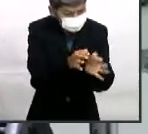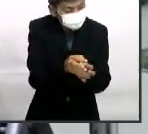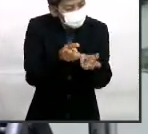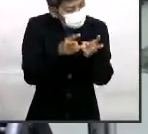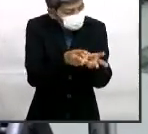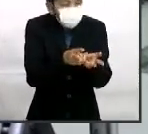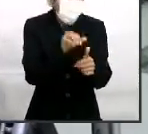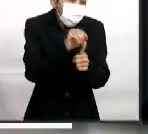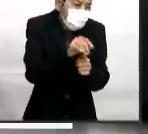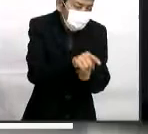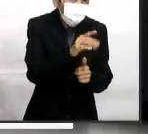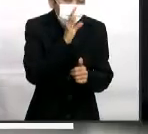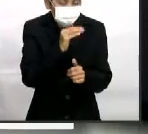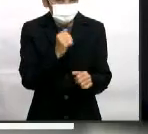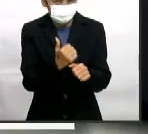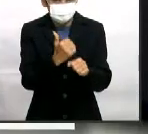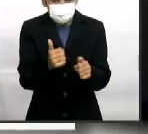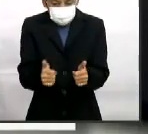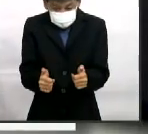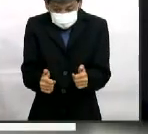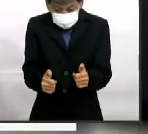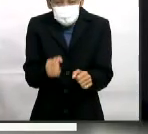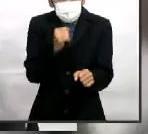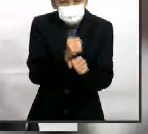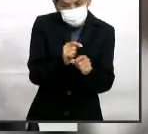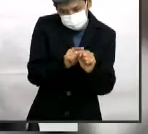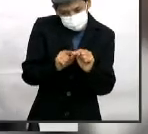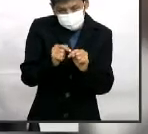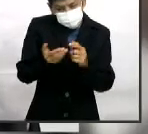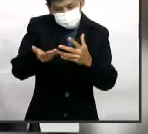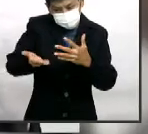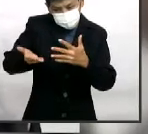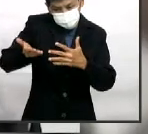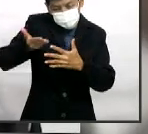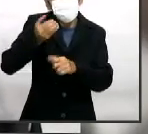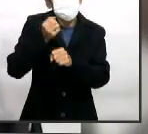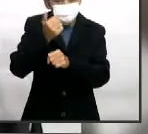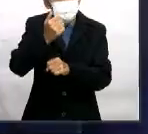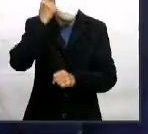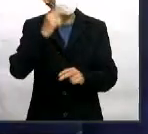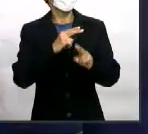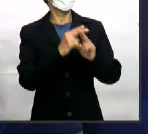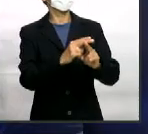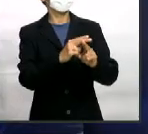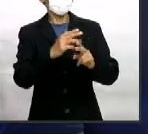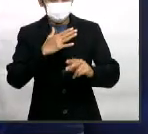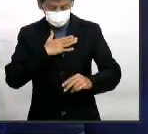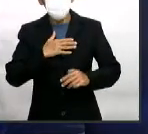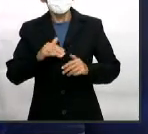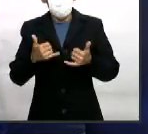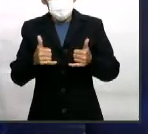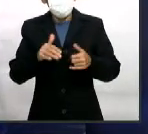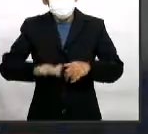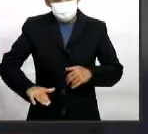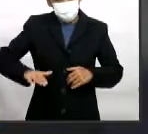างให้เขาว่าในจุดสูงสุดของการเล่นเกมเนี่ยเขาสามารถที่จะไปช่องทางไหนได้บ้าง แล้วเขาเป็นคนเลือกเพราะผมก็เป็นคนหนึ่งที่เล่นเกมตั้